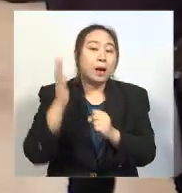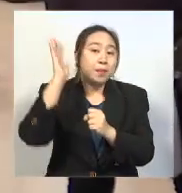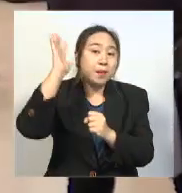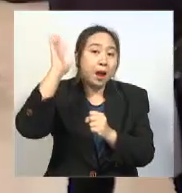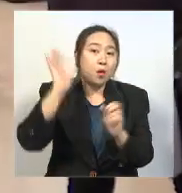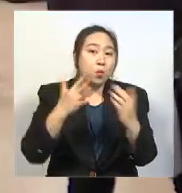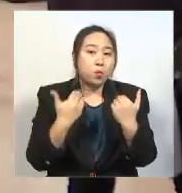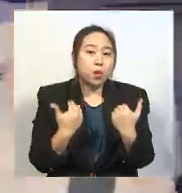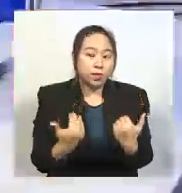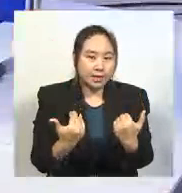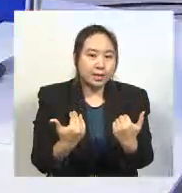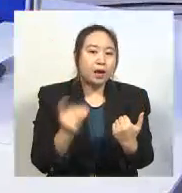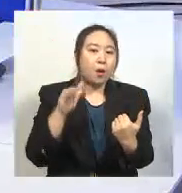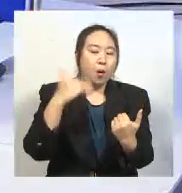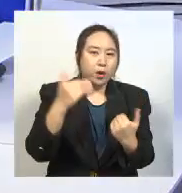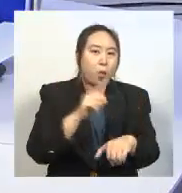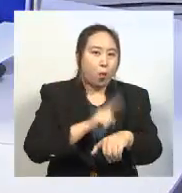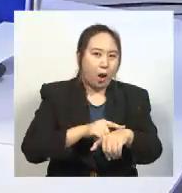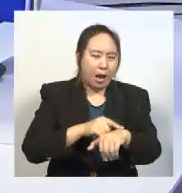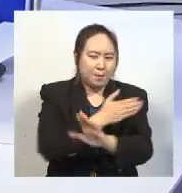ต้นจะอภิปรายได้จนถึงเวลา